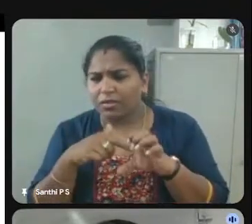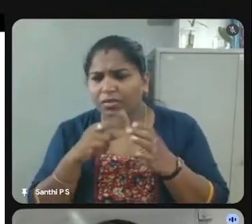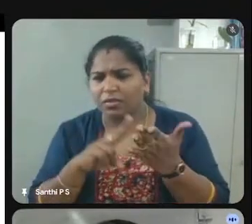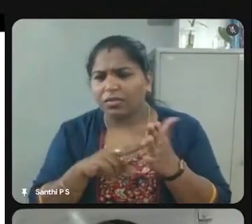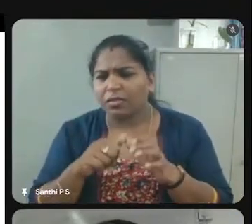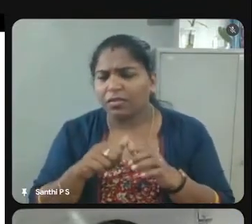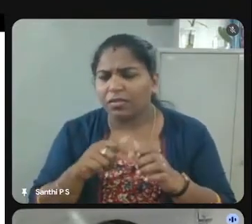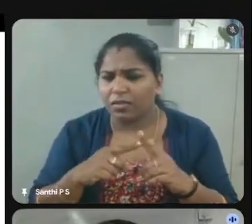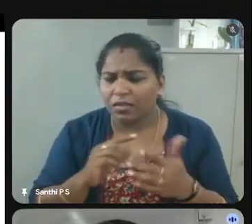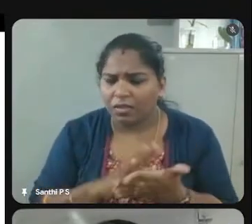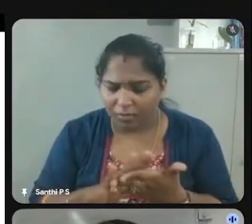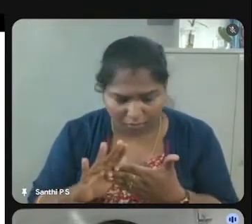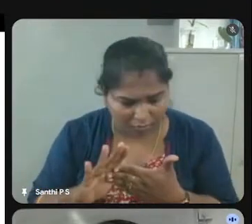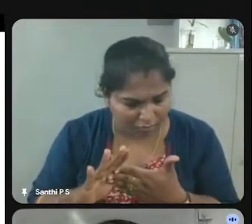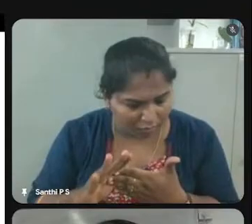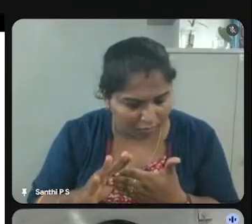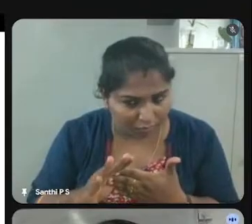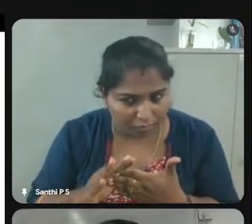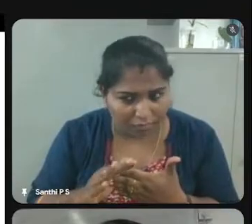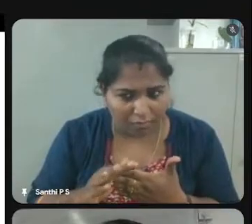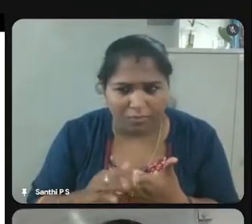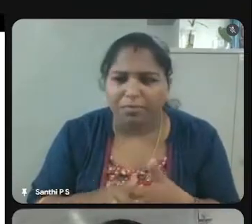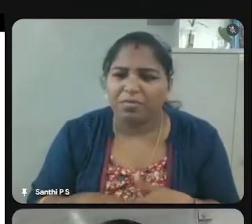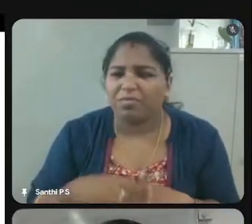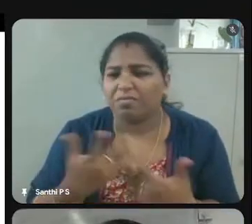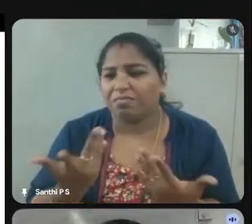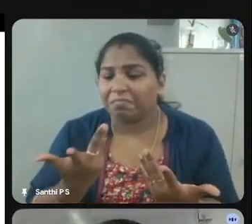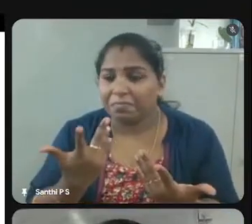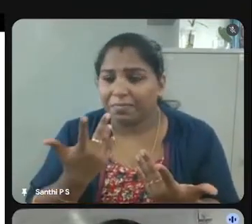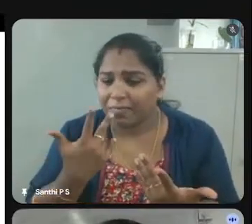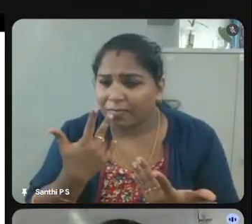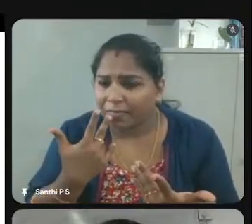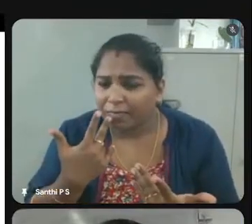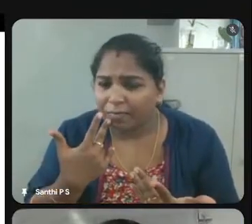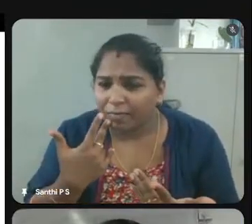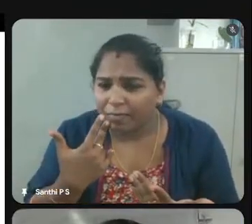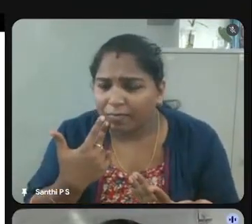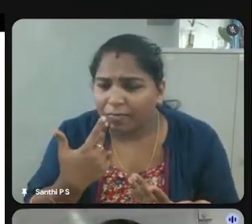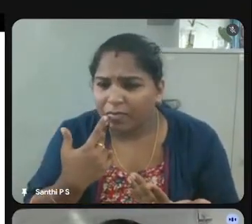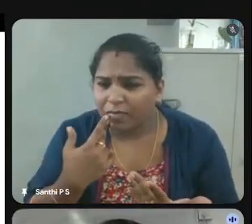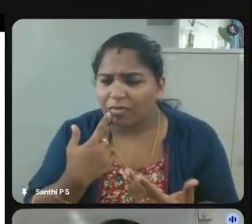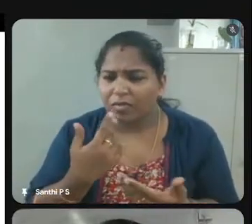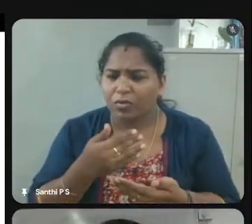എന്റെ ബ്രദറിന്റെ മക്കളുടെ ചോദിക്കുന്നത്. അവര് ട്വിൻസാണ്. 7